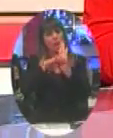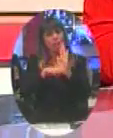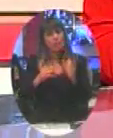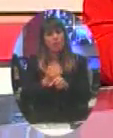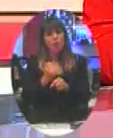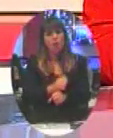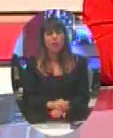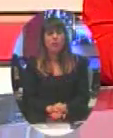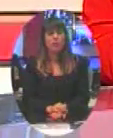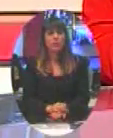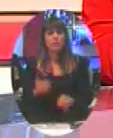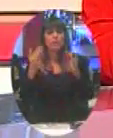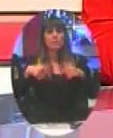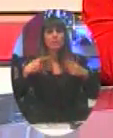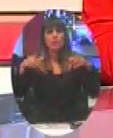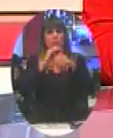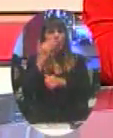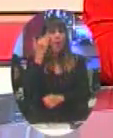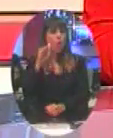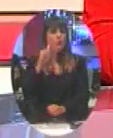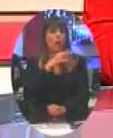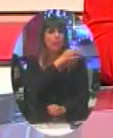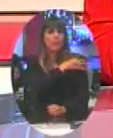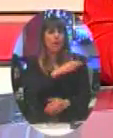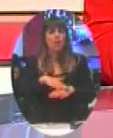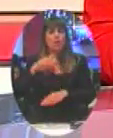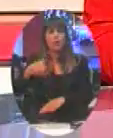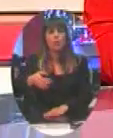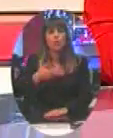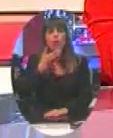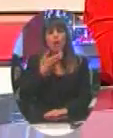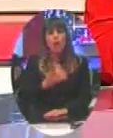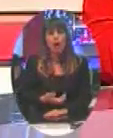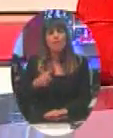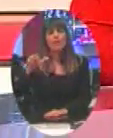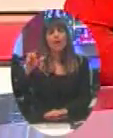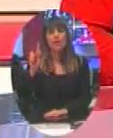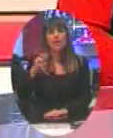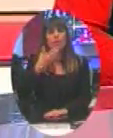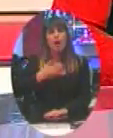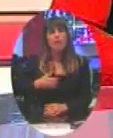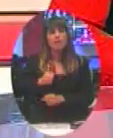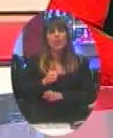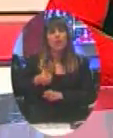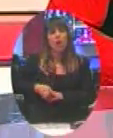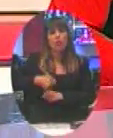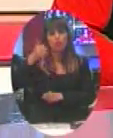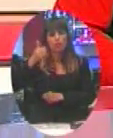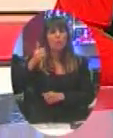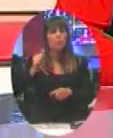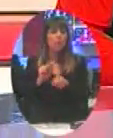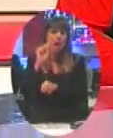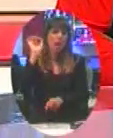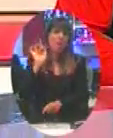פחות מיממה מאז הכריז הרמטכ"ל על מינוי הרב אייל קרים לרב הצבאי הראשי, והמחאה במערכת הפוליטית נגד המינוי